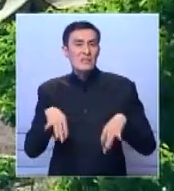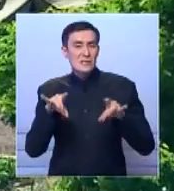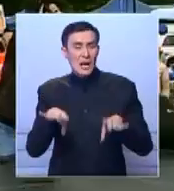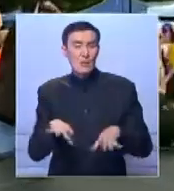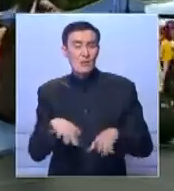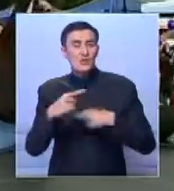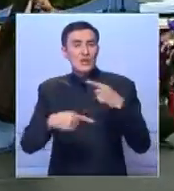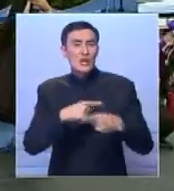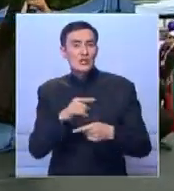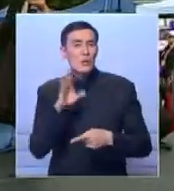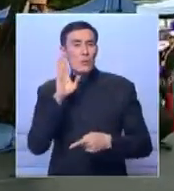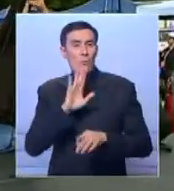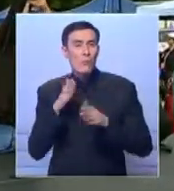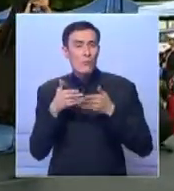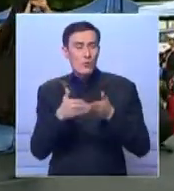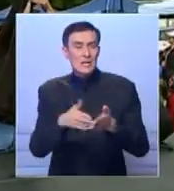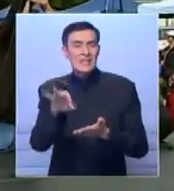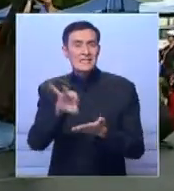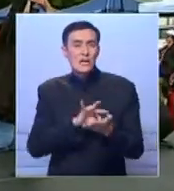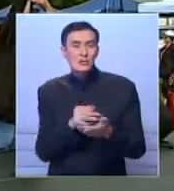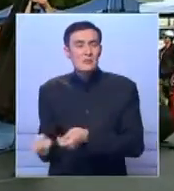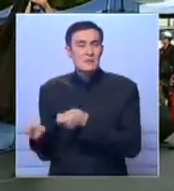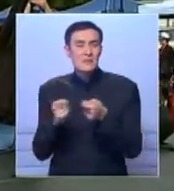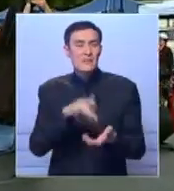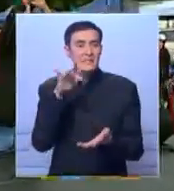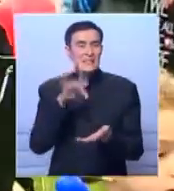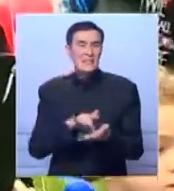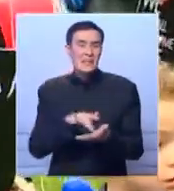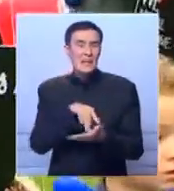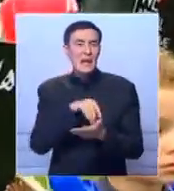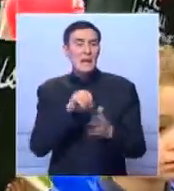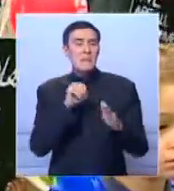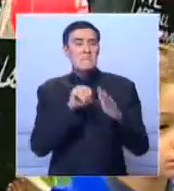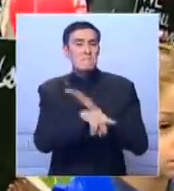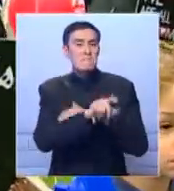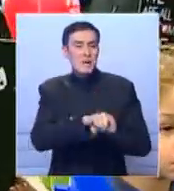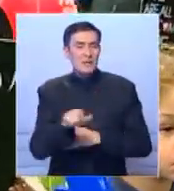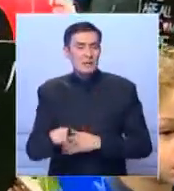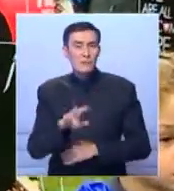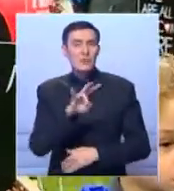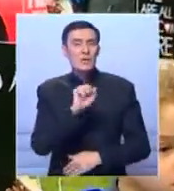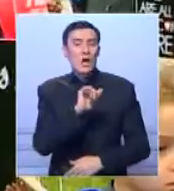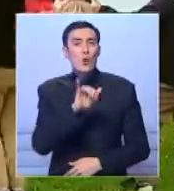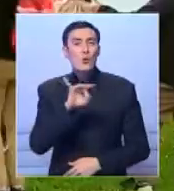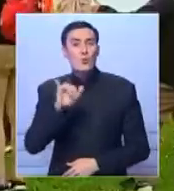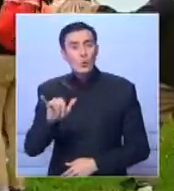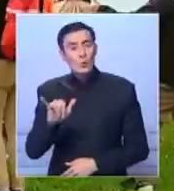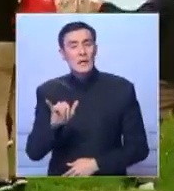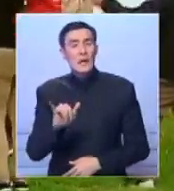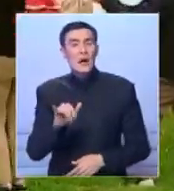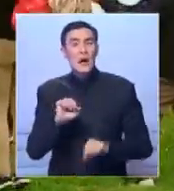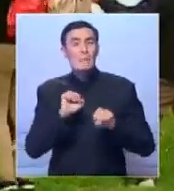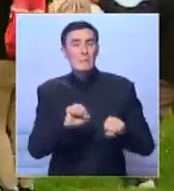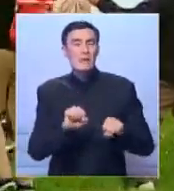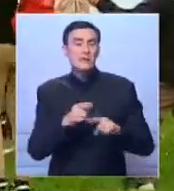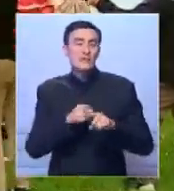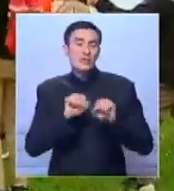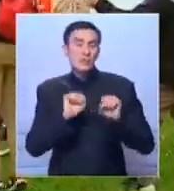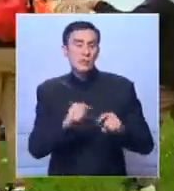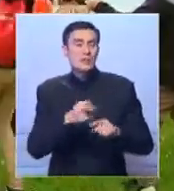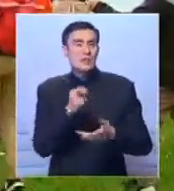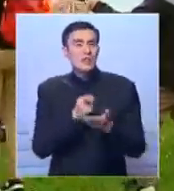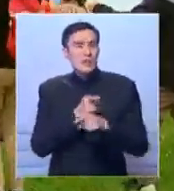по морю, сразу доставляются в центры для беженцев в Науру или Папуа-Новой Гвинеи. Правозащитники часто